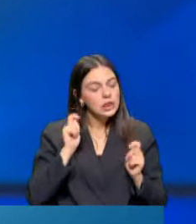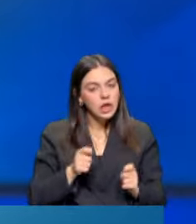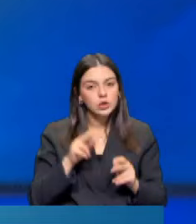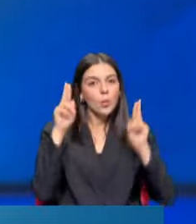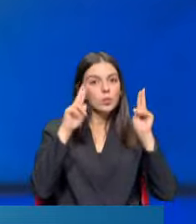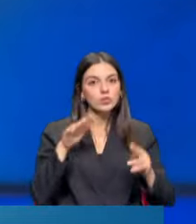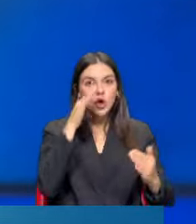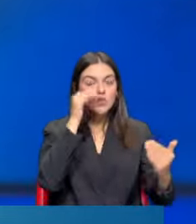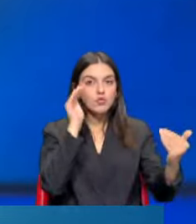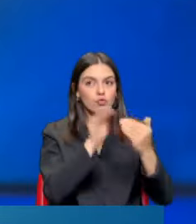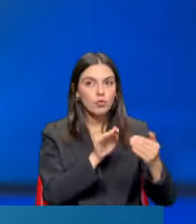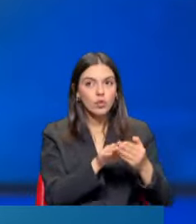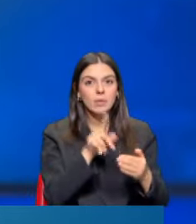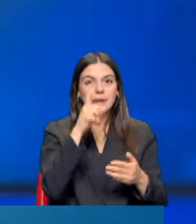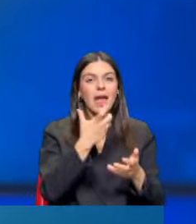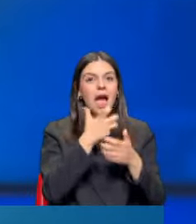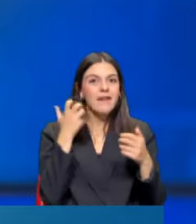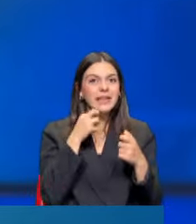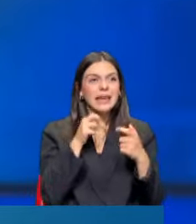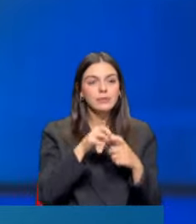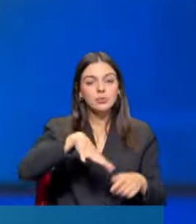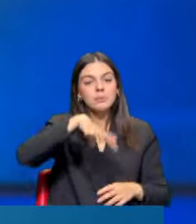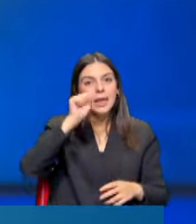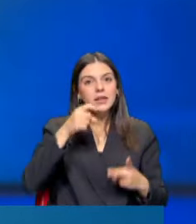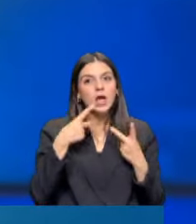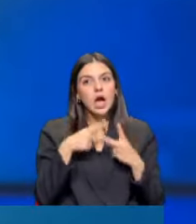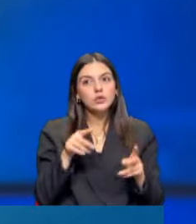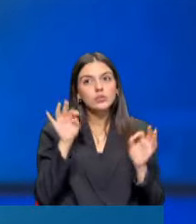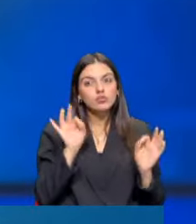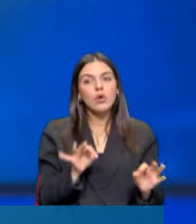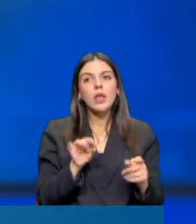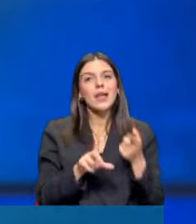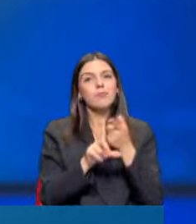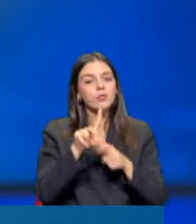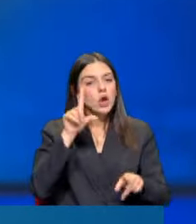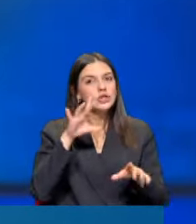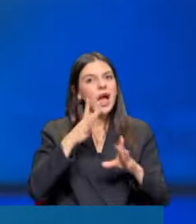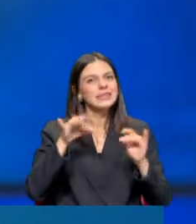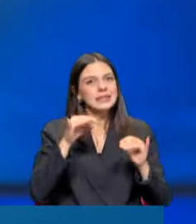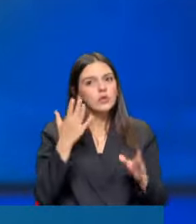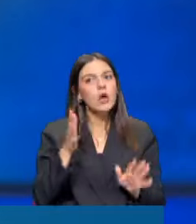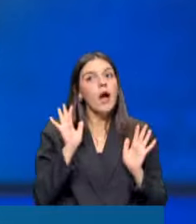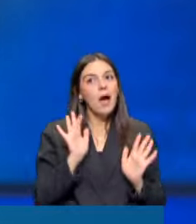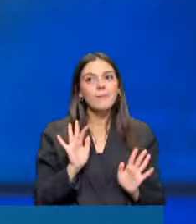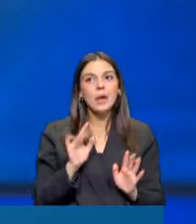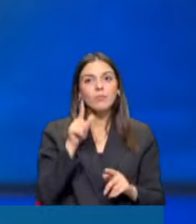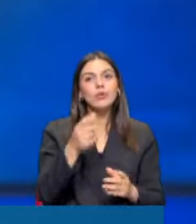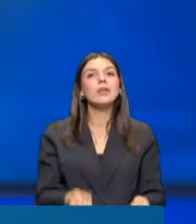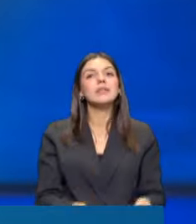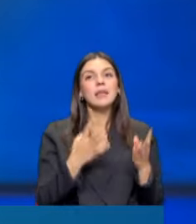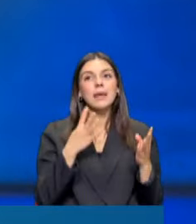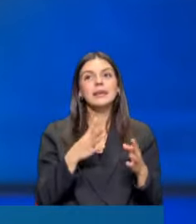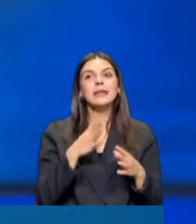uluslararası standartlarda bir hayvan rehabilitasyon merkezini hayata geçiriyoruz. Şu an projeleri hazırlanıyor. Ama bu yetmez.